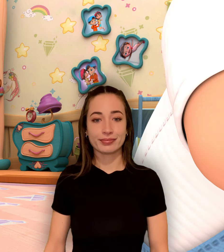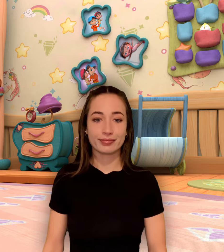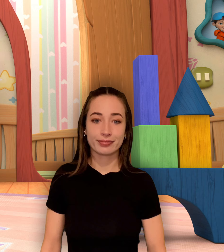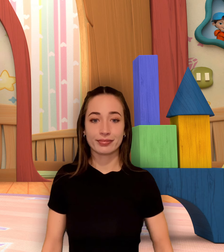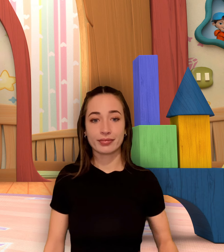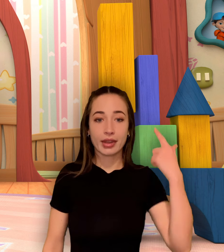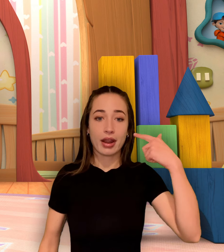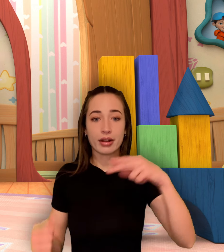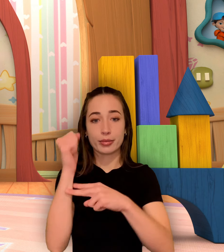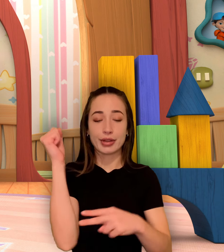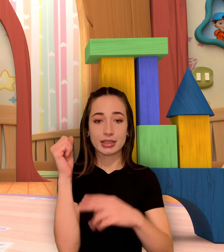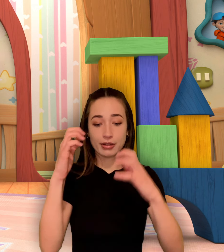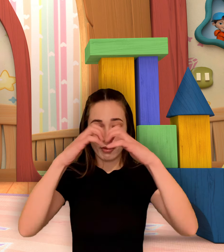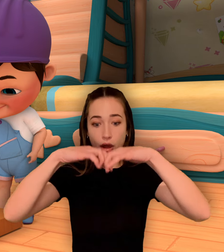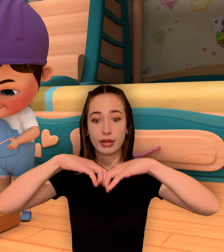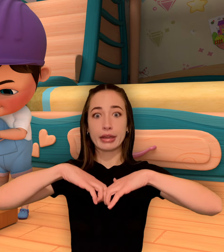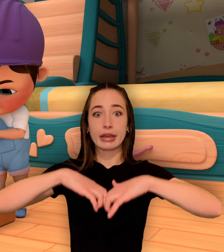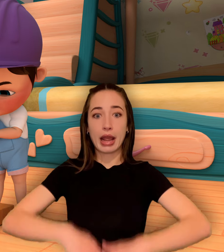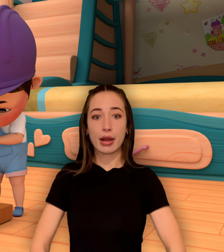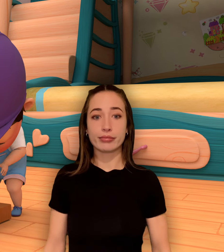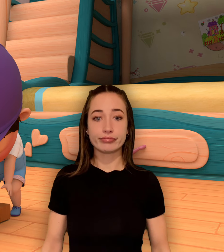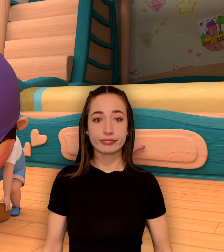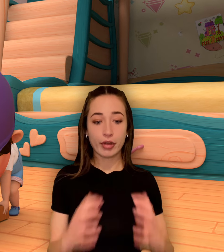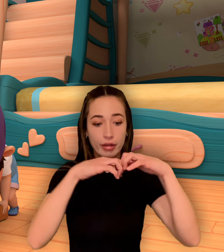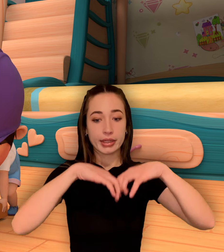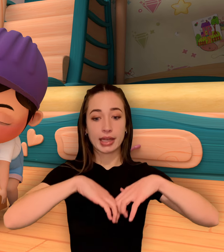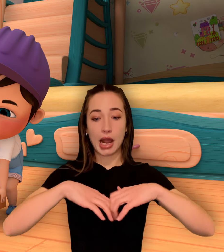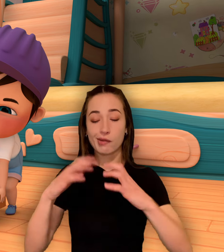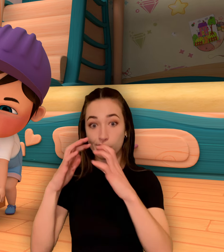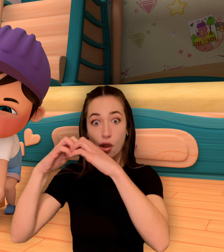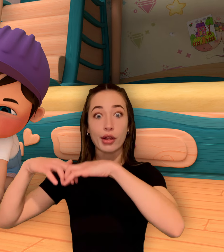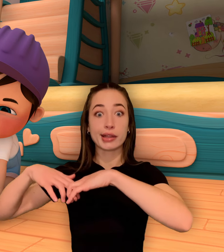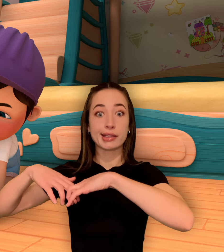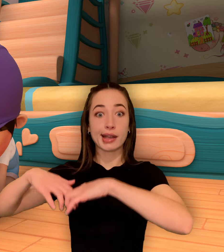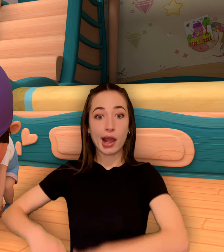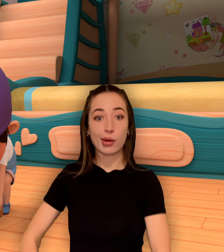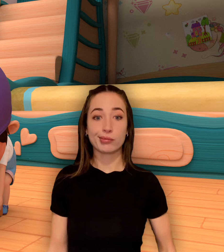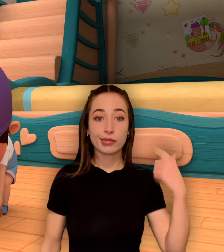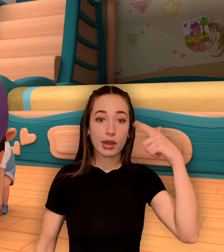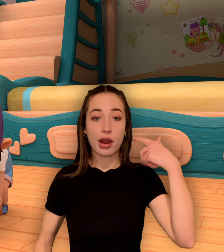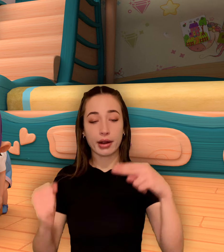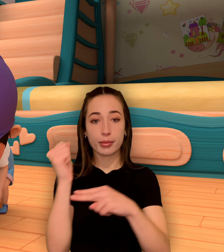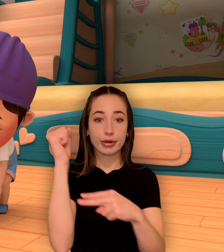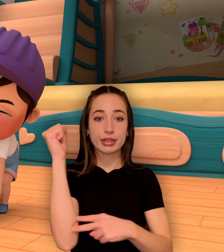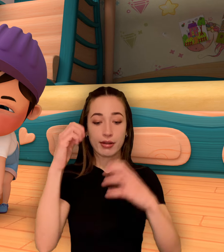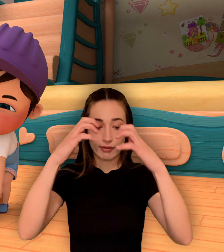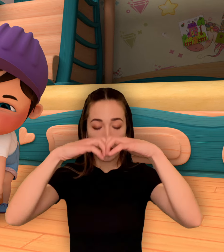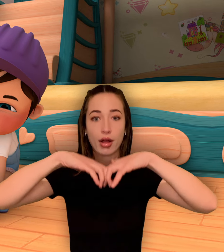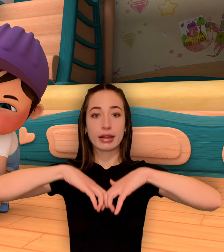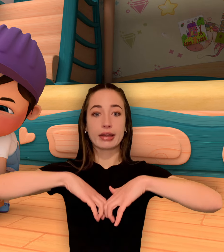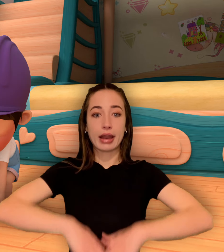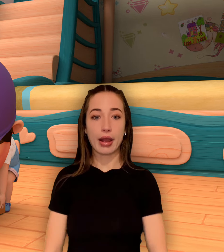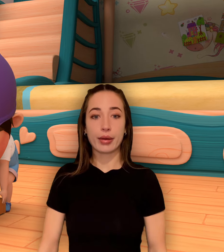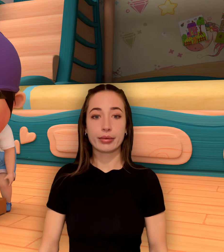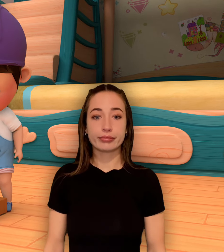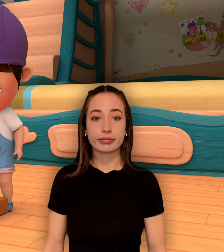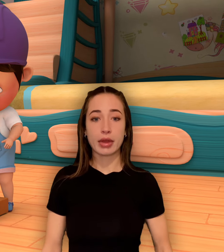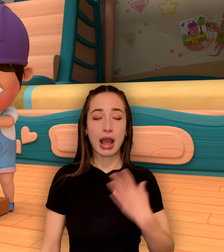落ちるロンドン橋が落ちる落ちる落ちるロンドン橋が